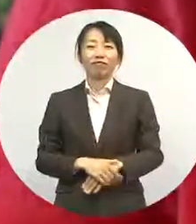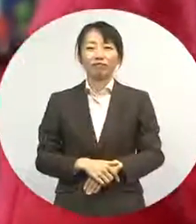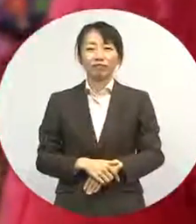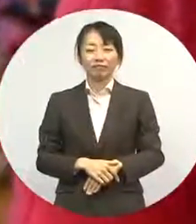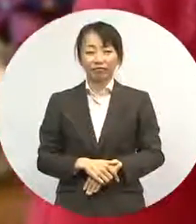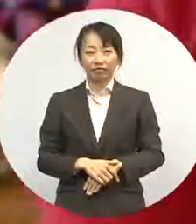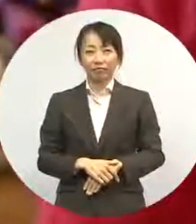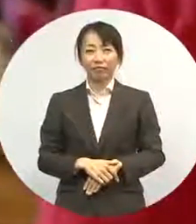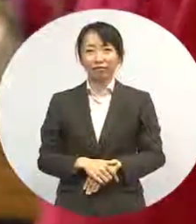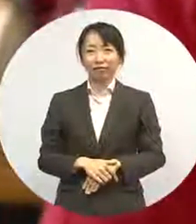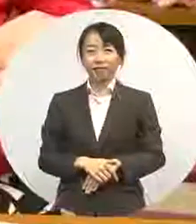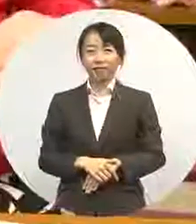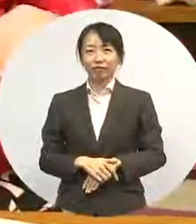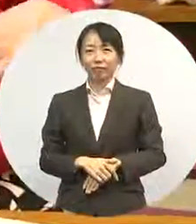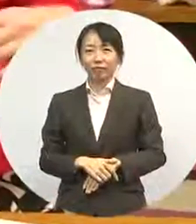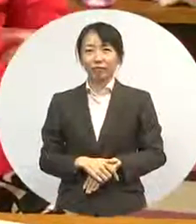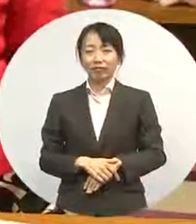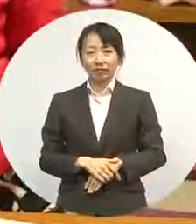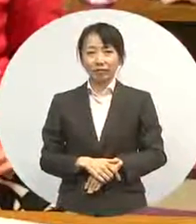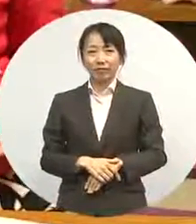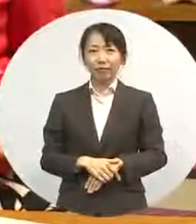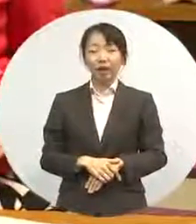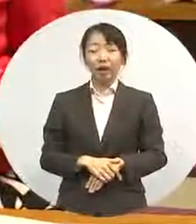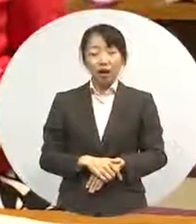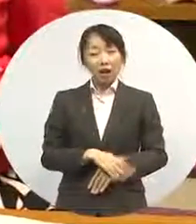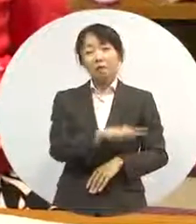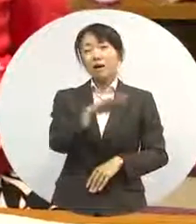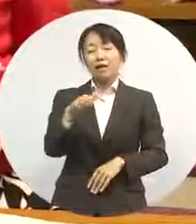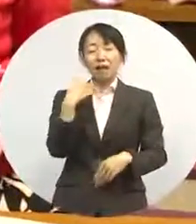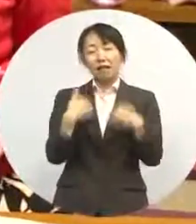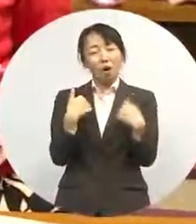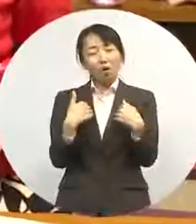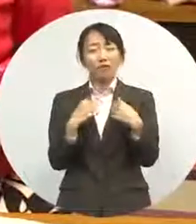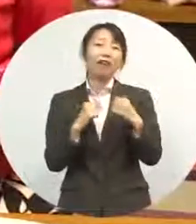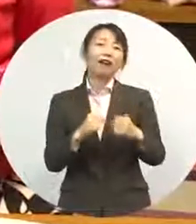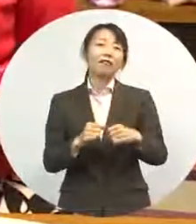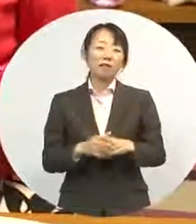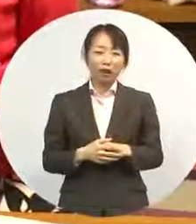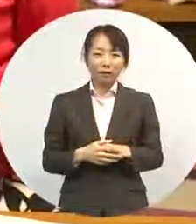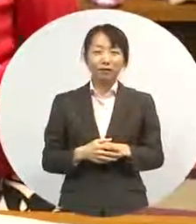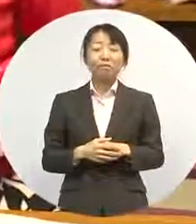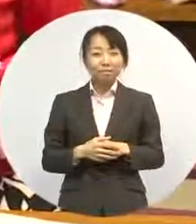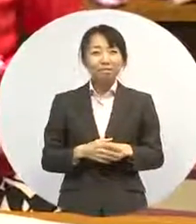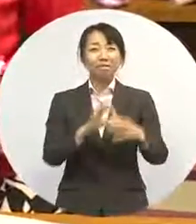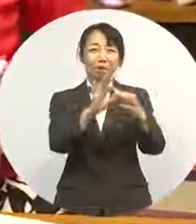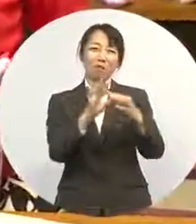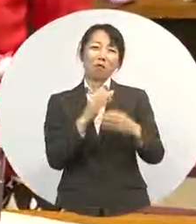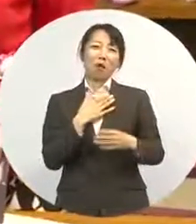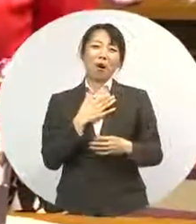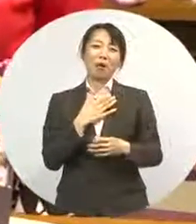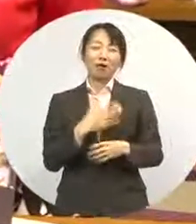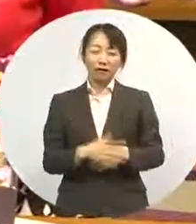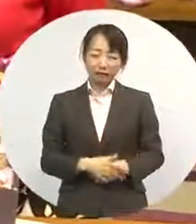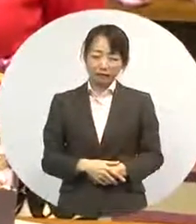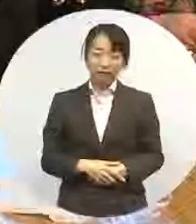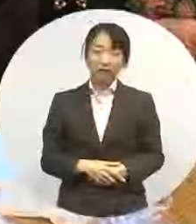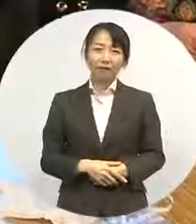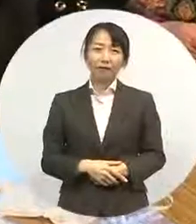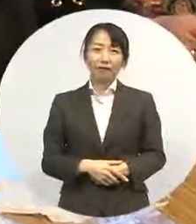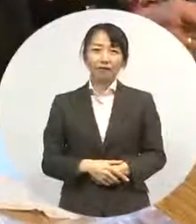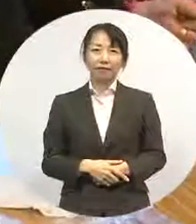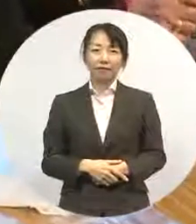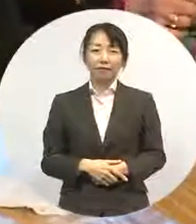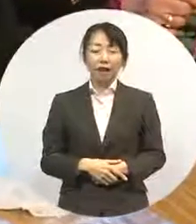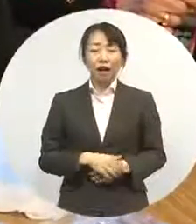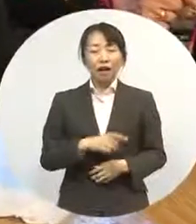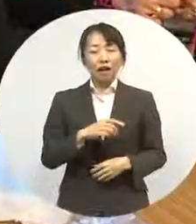わかるように。もう本当みんな楽しくやってます。 いや、伝わってきます。 あ、そうですか。 はい、